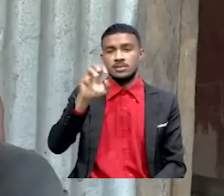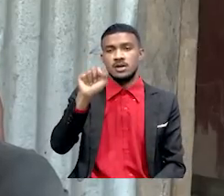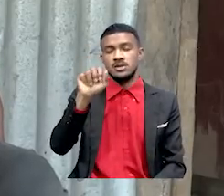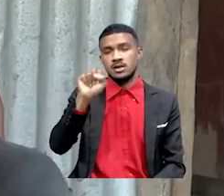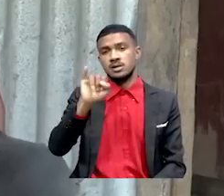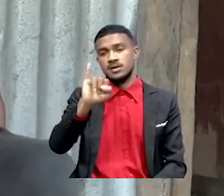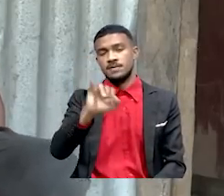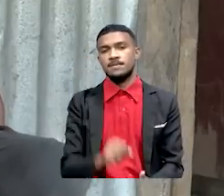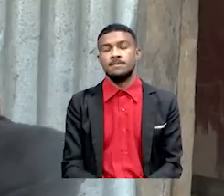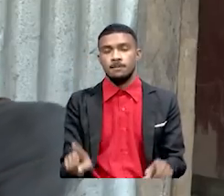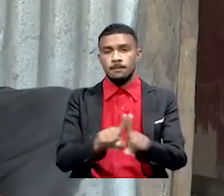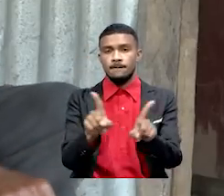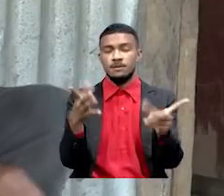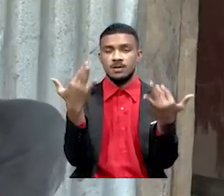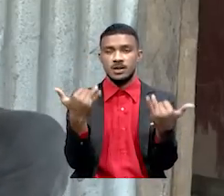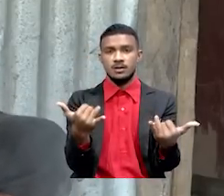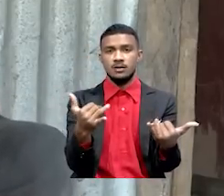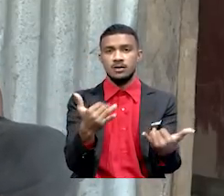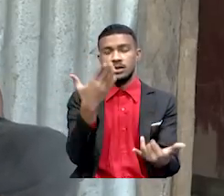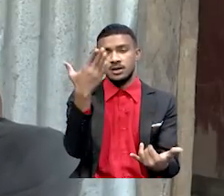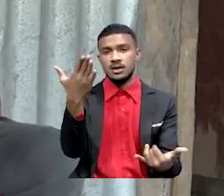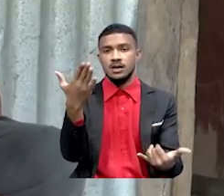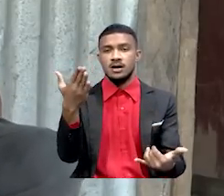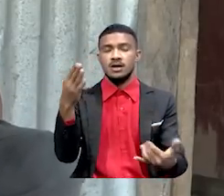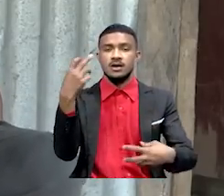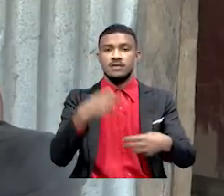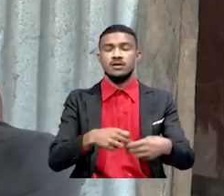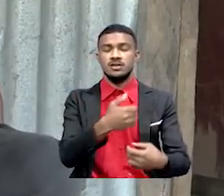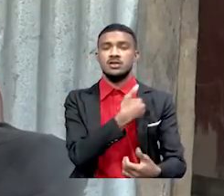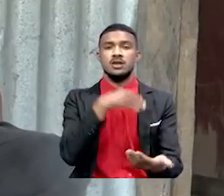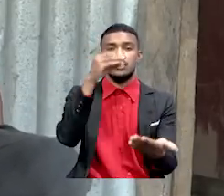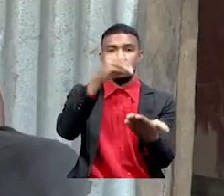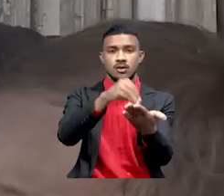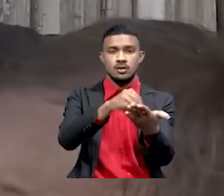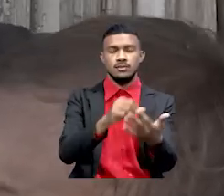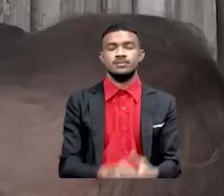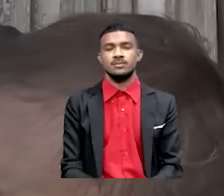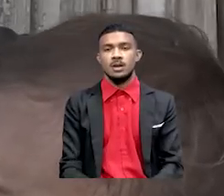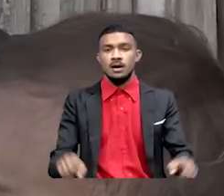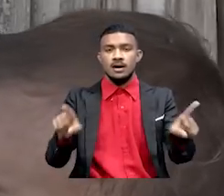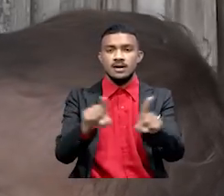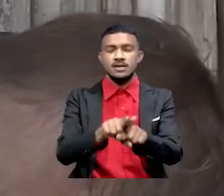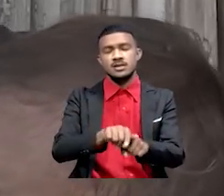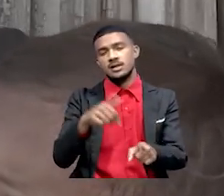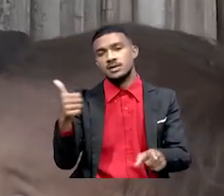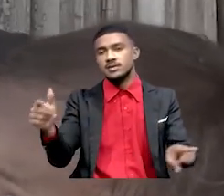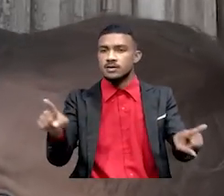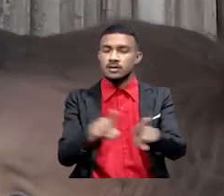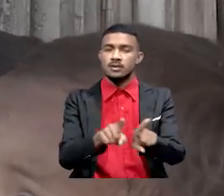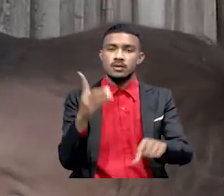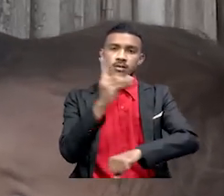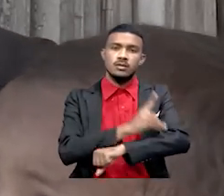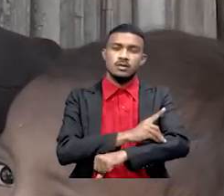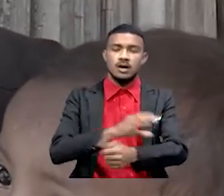inklusão, mai be tu aku orang liang halerik ni sedau to. Hanesan bai-bain, hakere kona ya